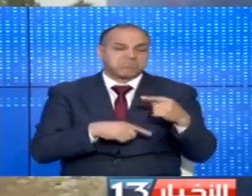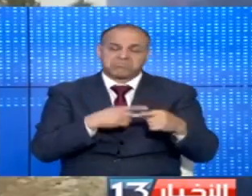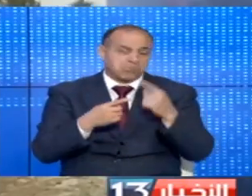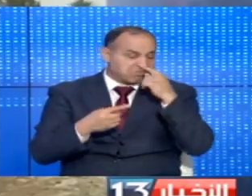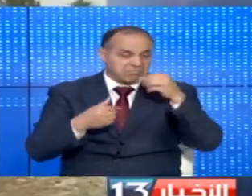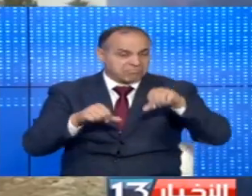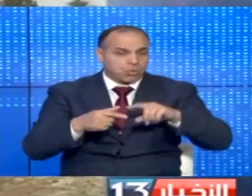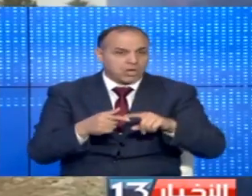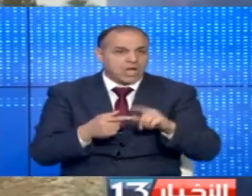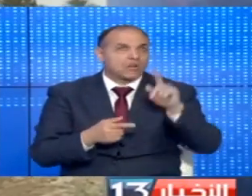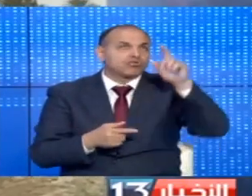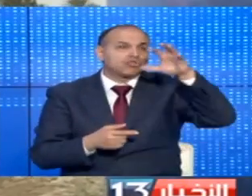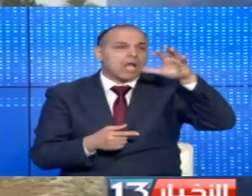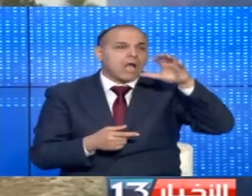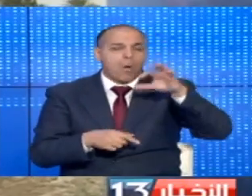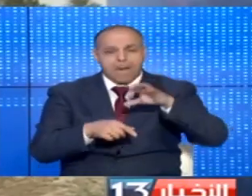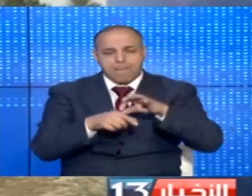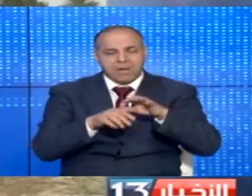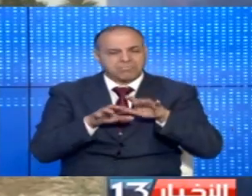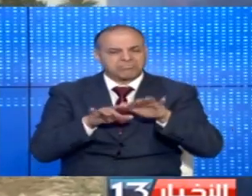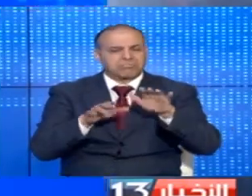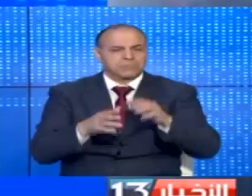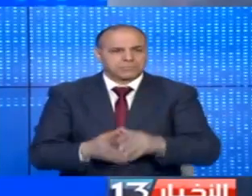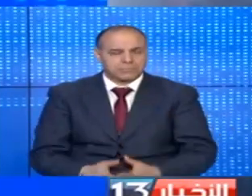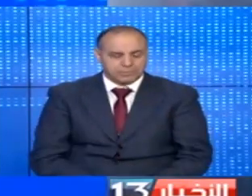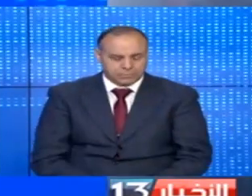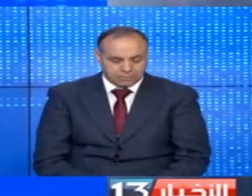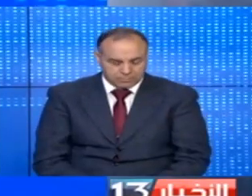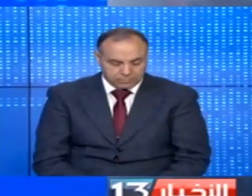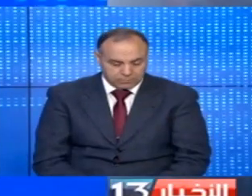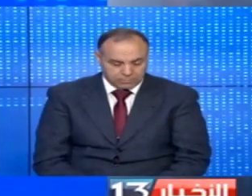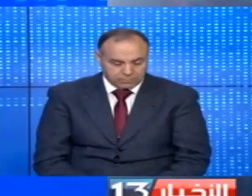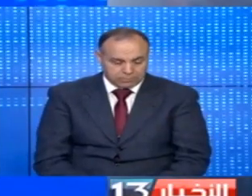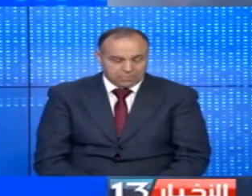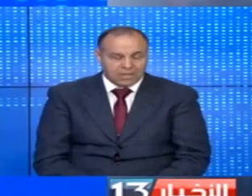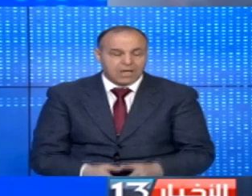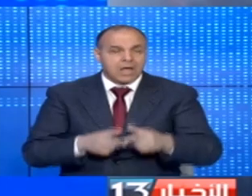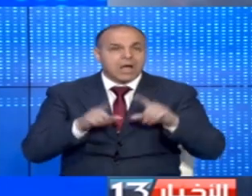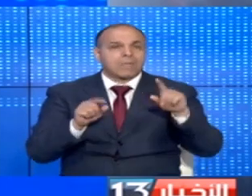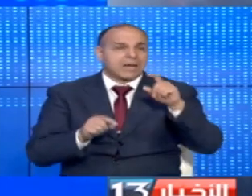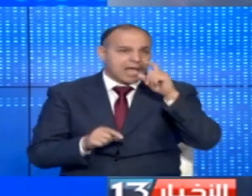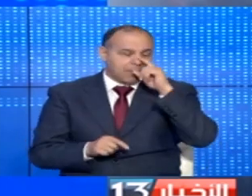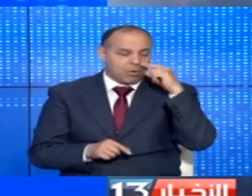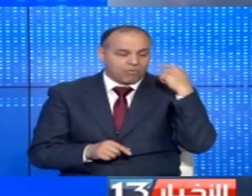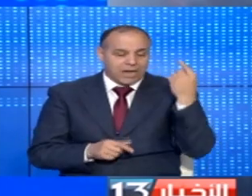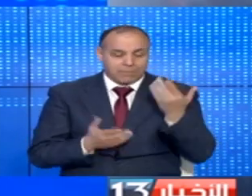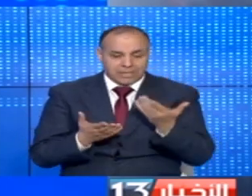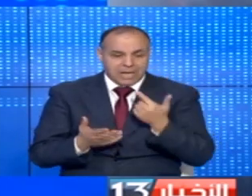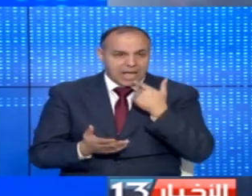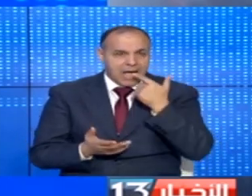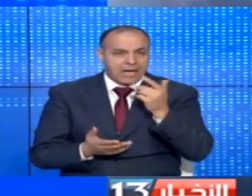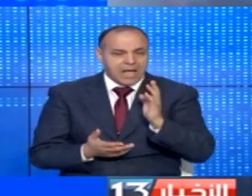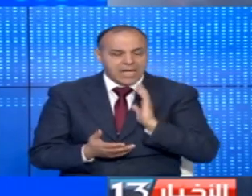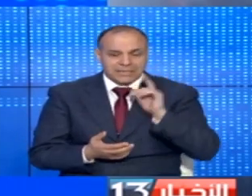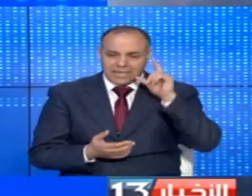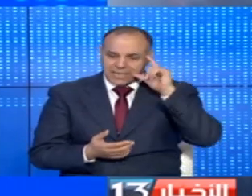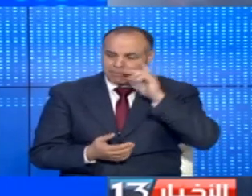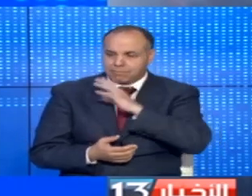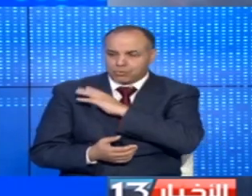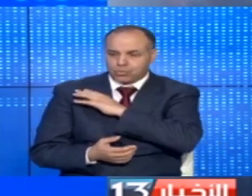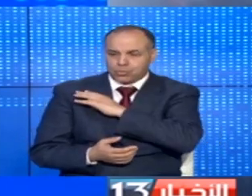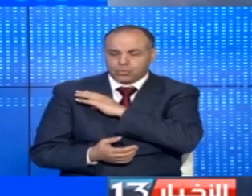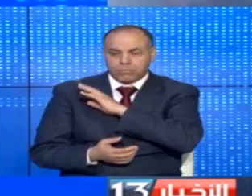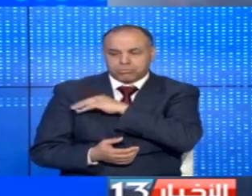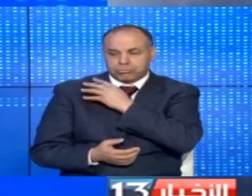الجفاف والامراض الفطريه في جوله اخبارنا العربيه والدوليه اعلن الجيش الليبي قياده